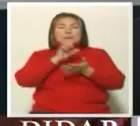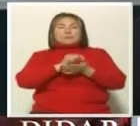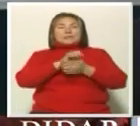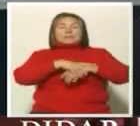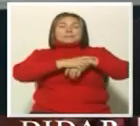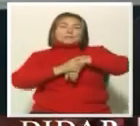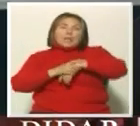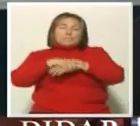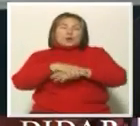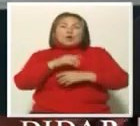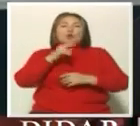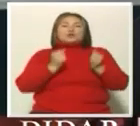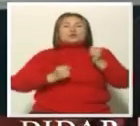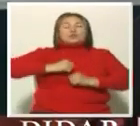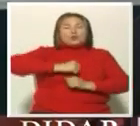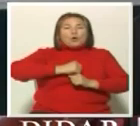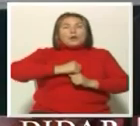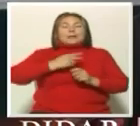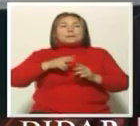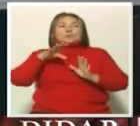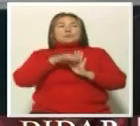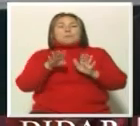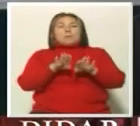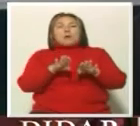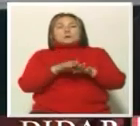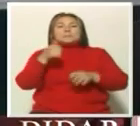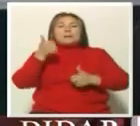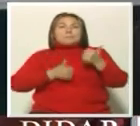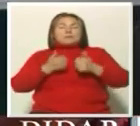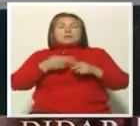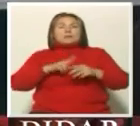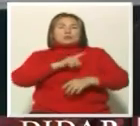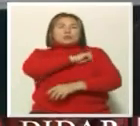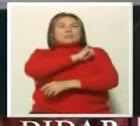дзюдо. Эти виды спорта схожи казахша-курес, поэтому соперничество будет сильным.